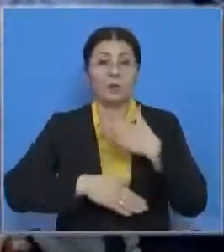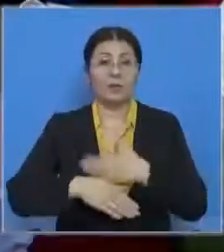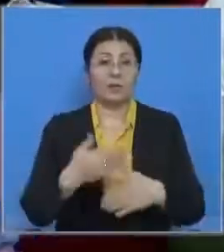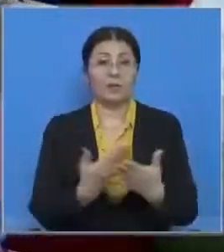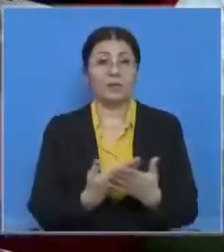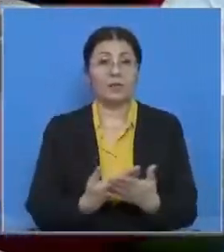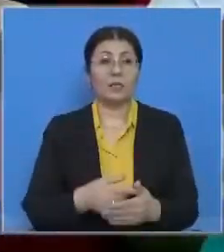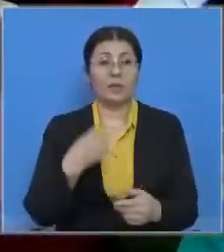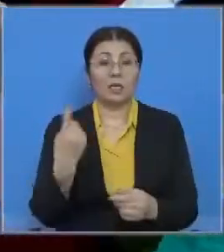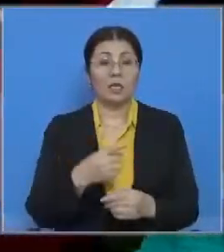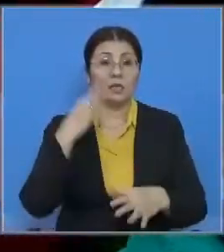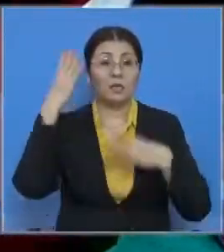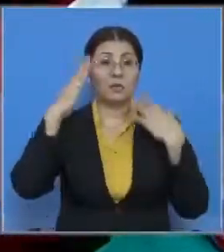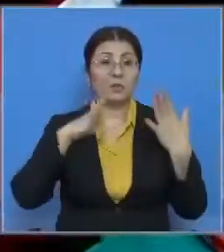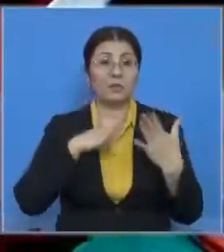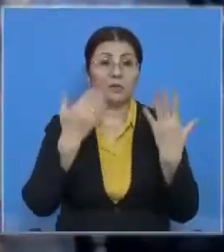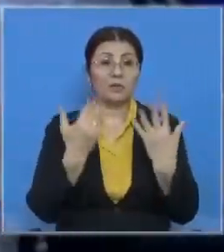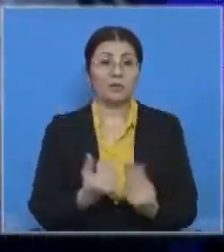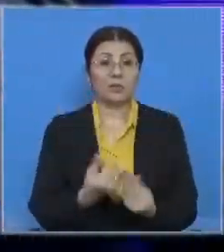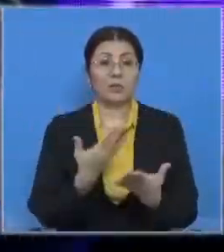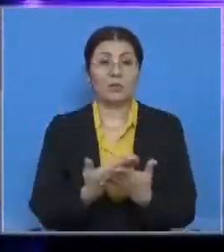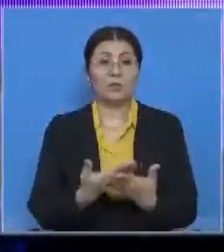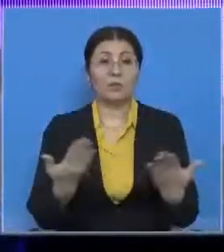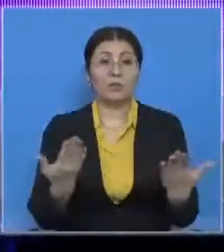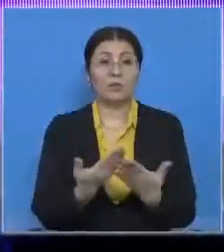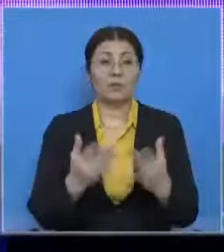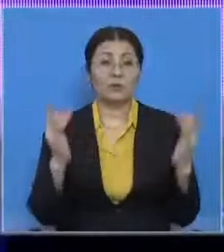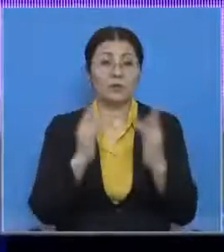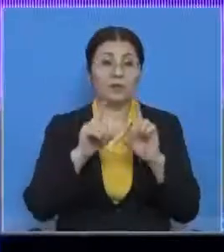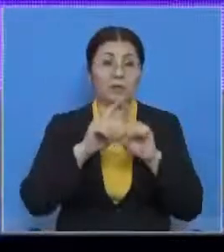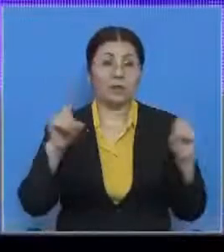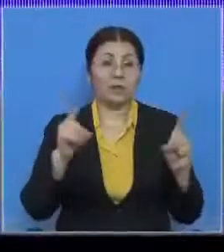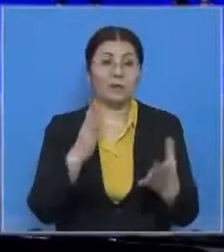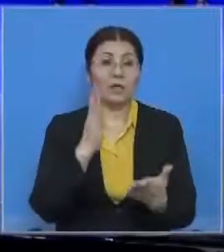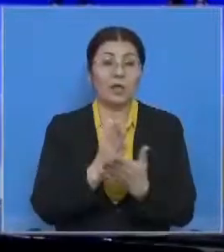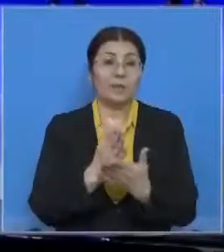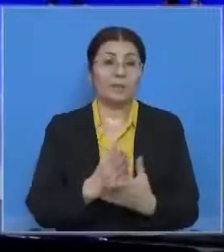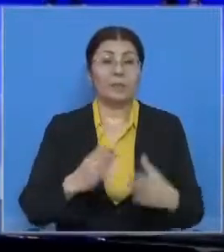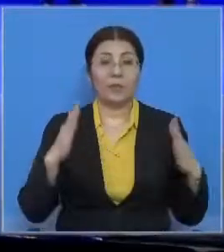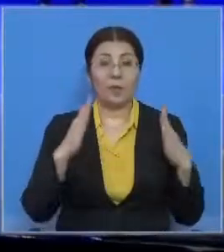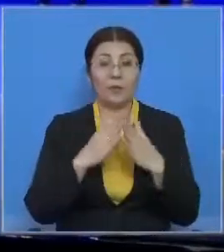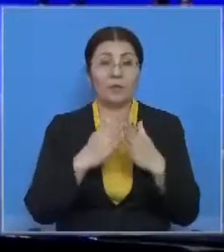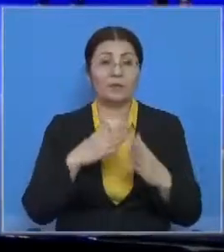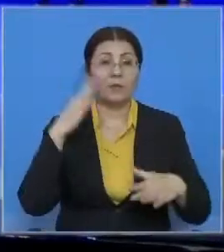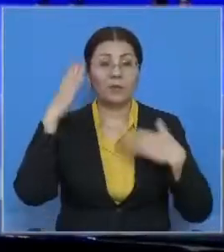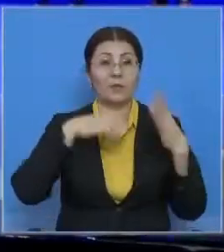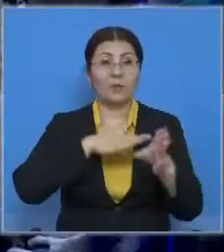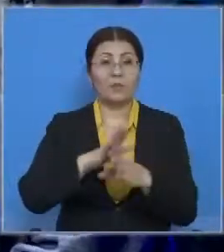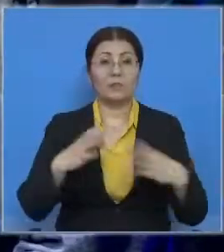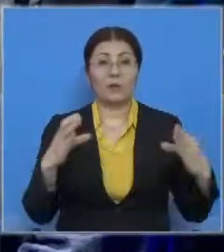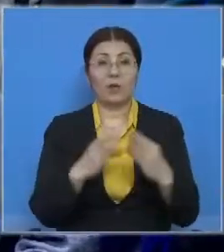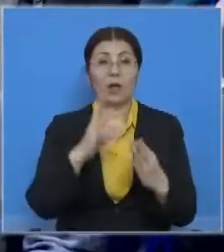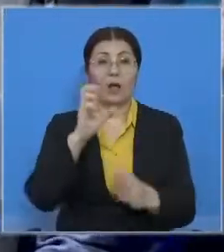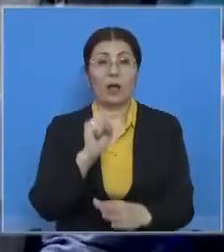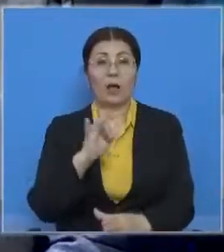внуков. Единственной мечтой людей, до сегодняшнего дня ютившихся в общежитии, было иметь свой дом. Это желание семьи исполнил фонд «Харикет».